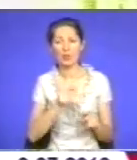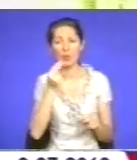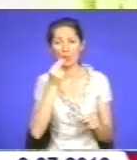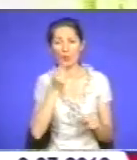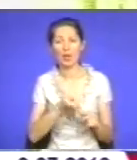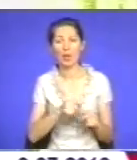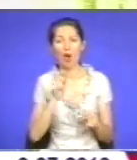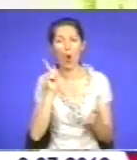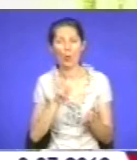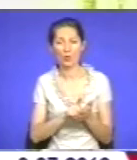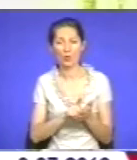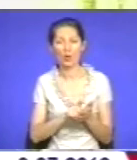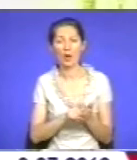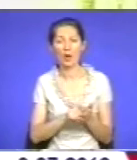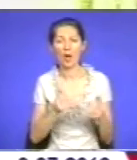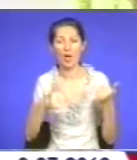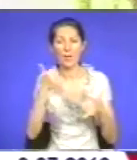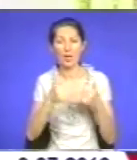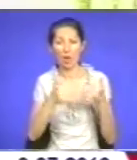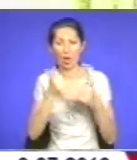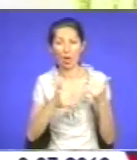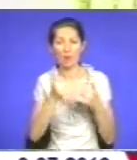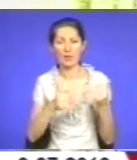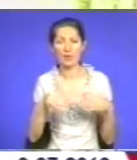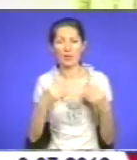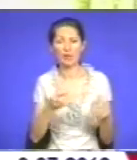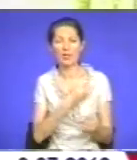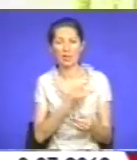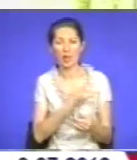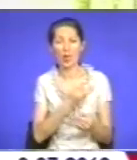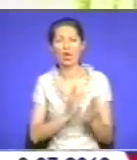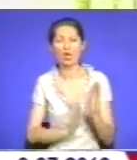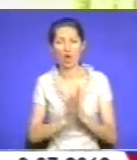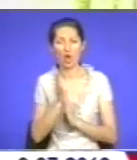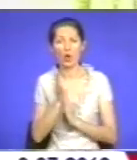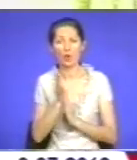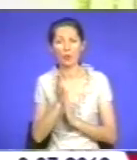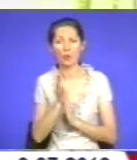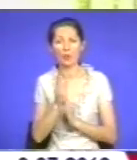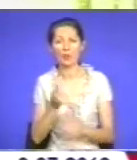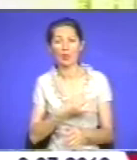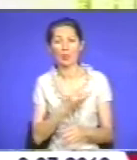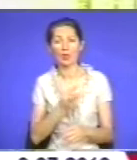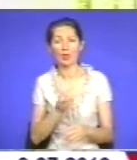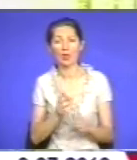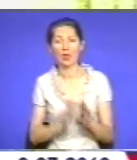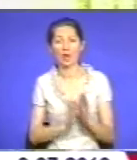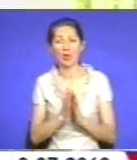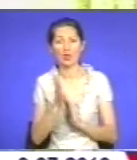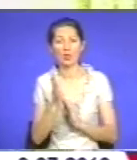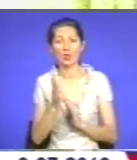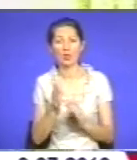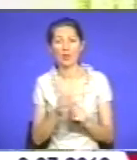обов'язково піддобрювались, обов'язково їм давали стимулятори росту, стимулятори дозрівання. І